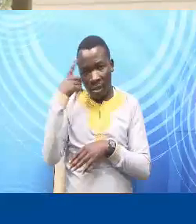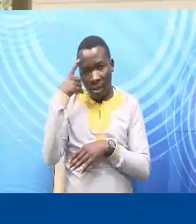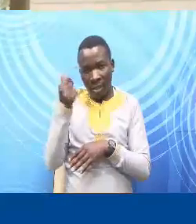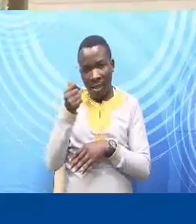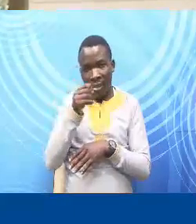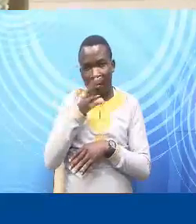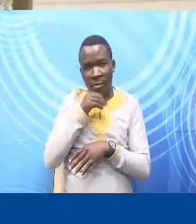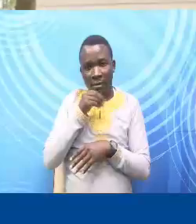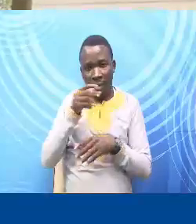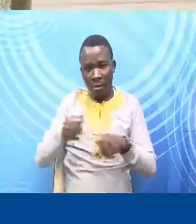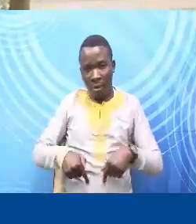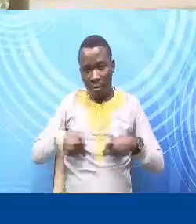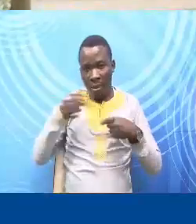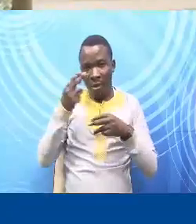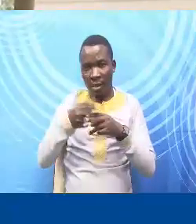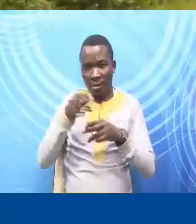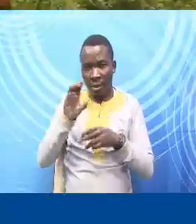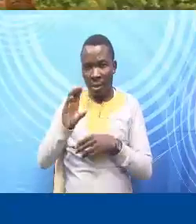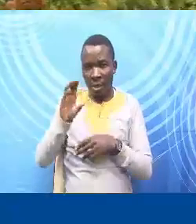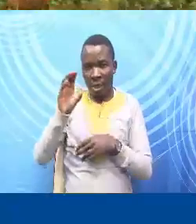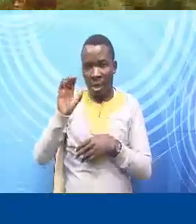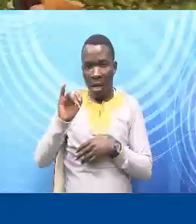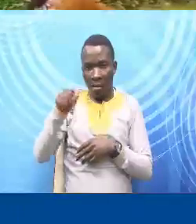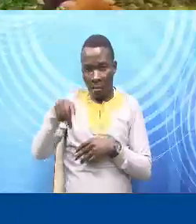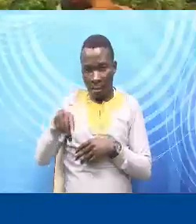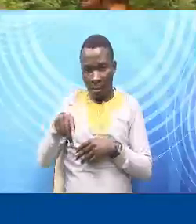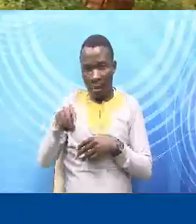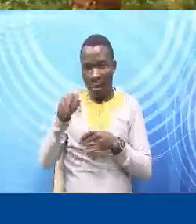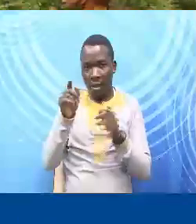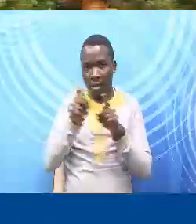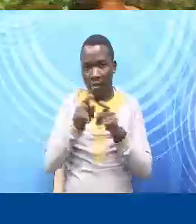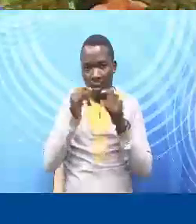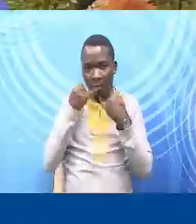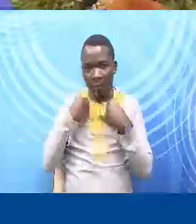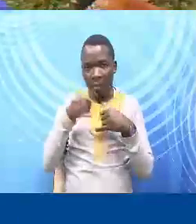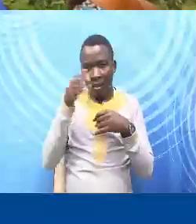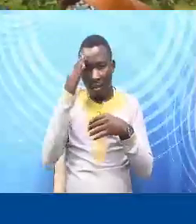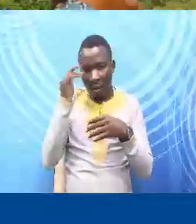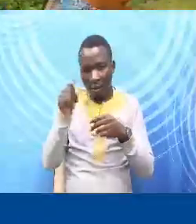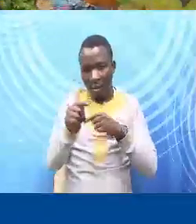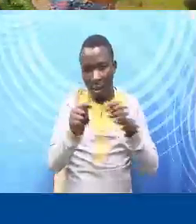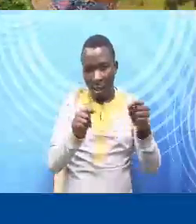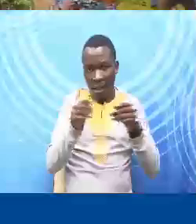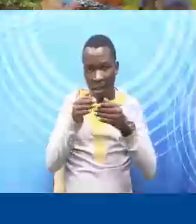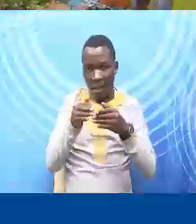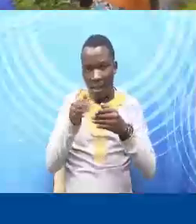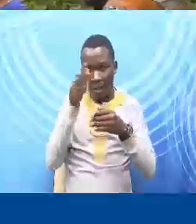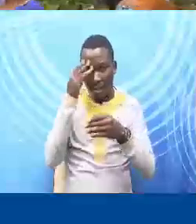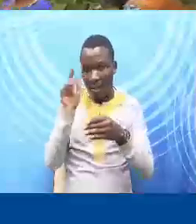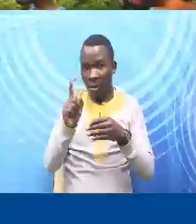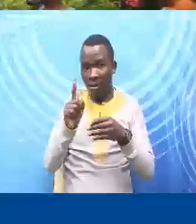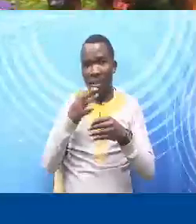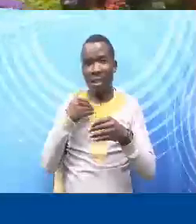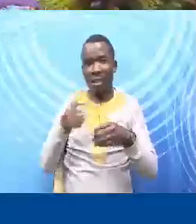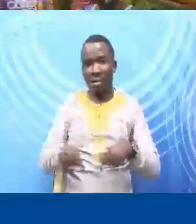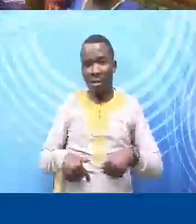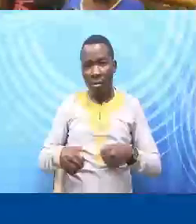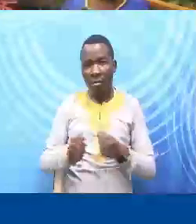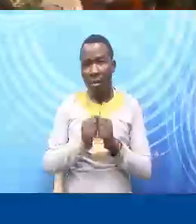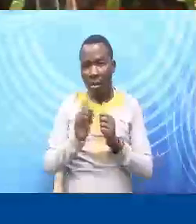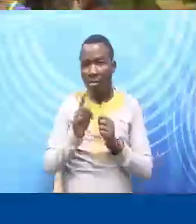ni CID, niko bambwiye. Kubera ko uyu mugabo ashinja umugore w'ubusambanyi, aravuga ko atagishaka kubana nawe kugira ngo batazicana, dore